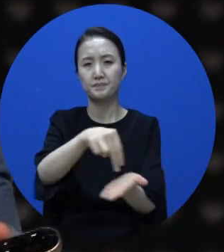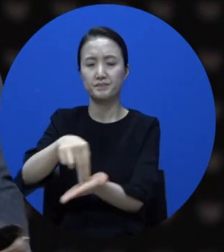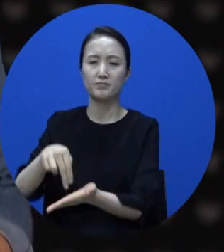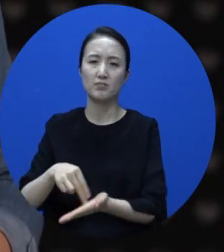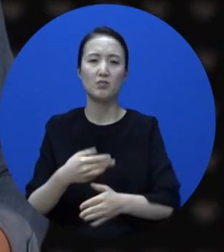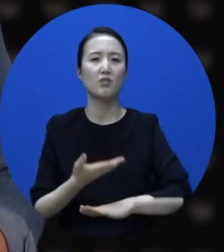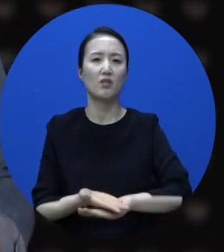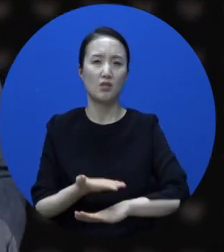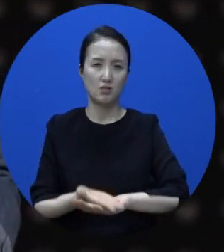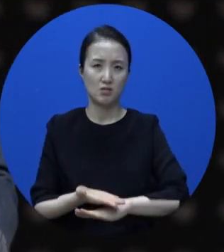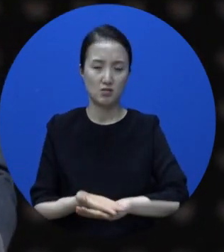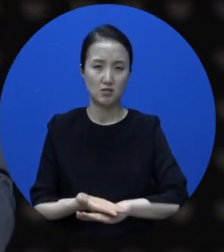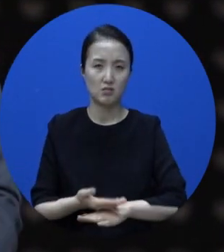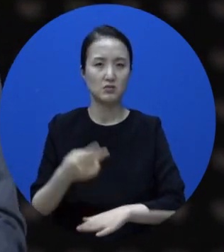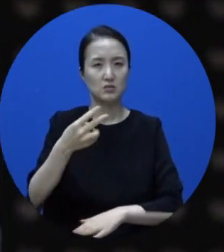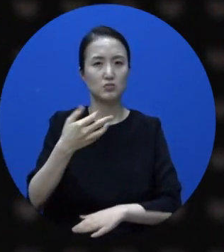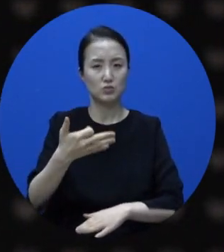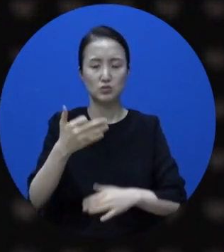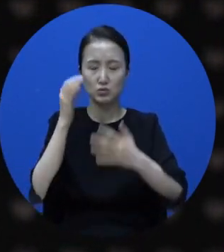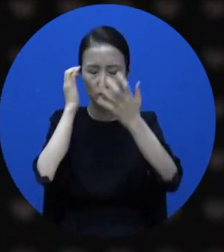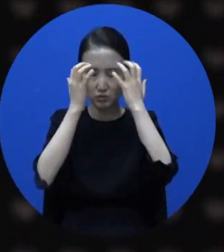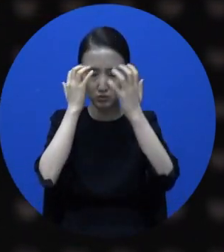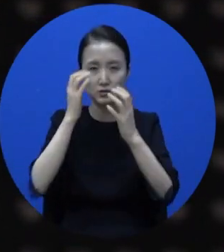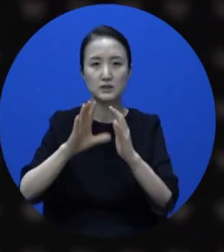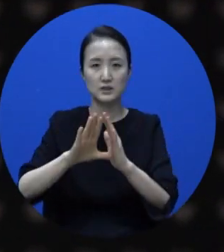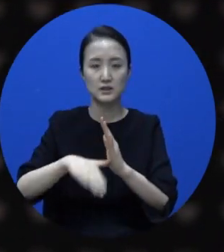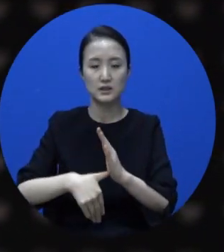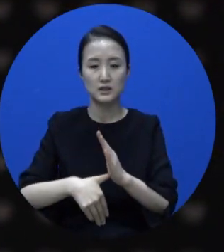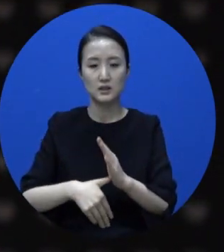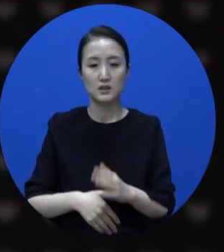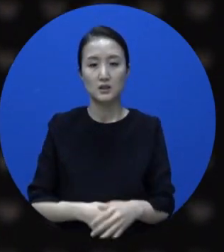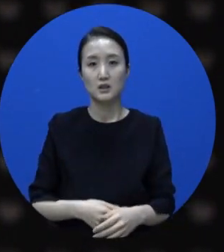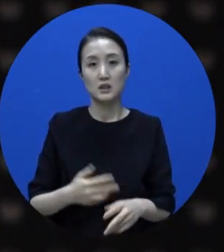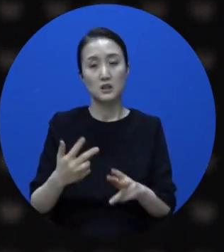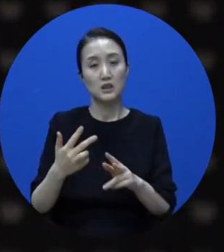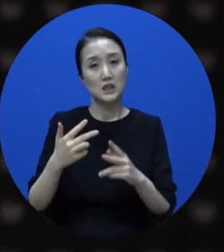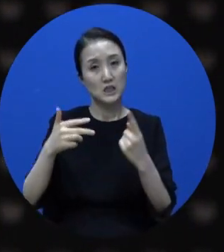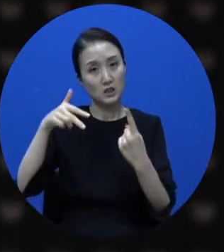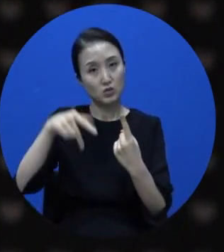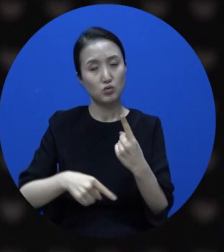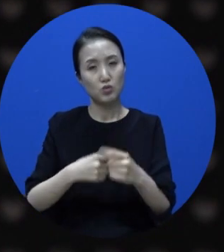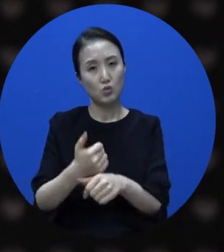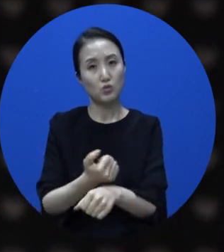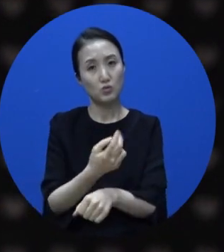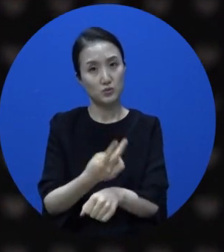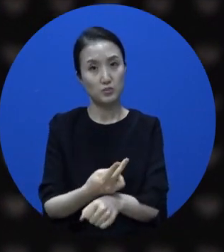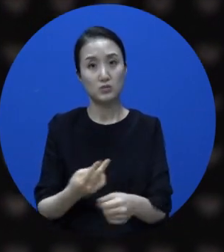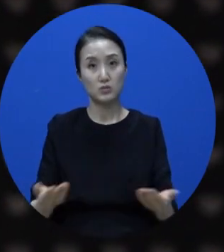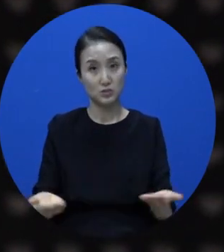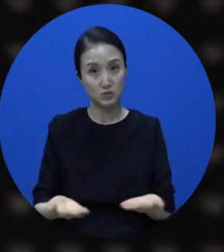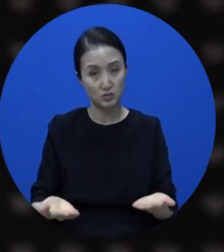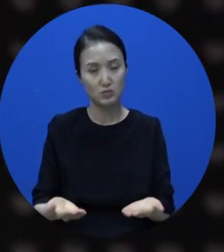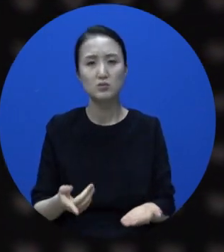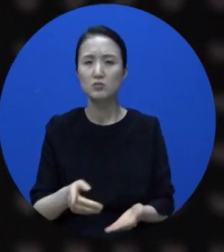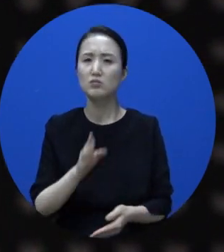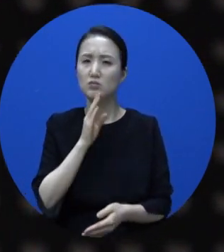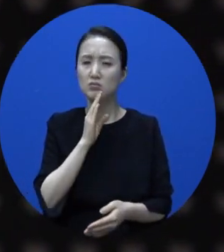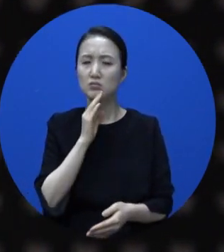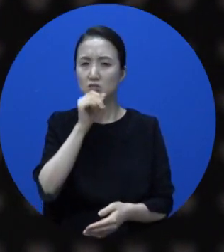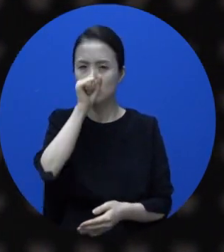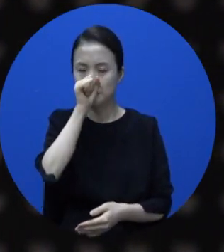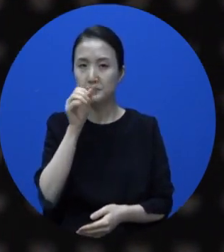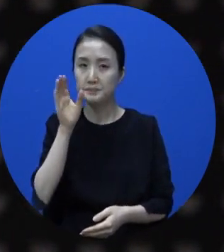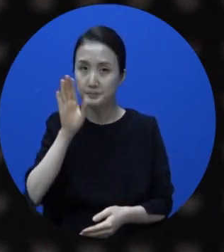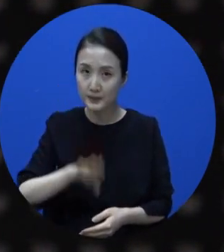만무 하는 식이다 그렇기 때문에 이주우 12시가 그 문제가 좋다 나쁘다 가 아니라 좋습니다 필요합니다 그러나